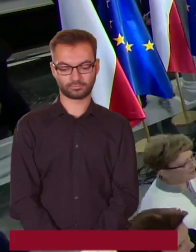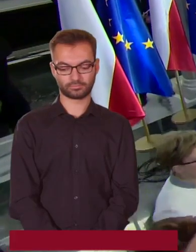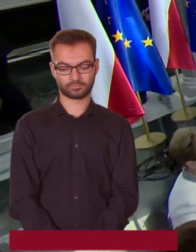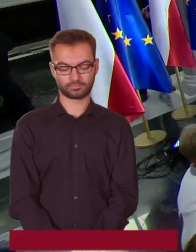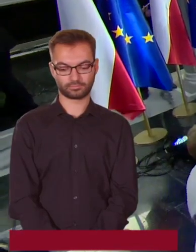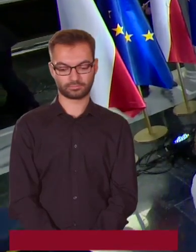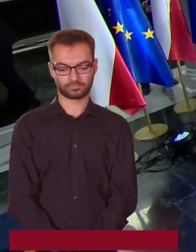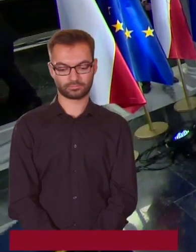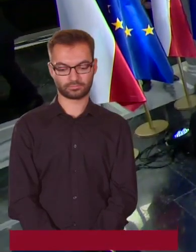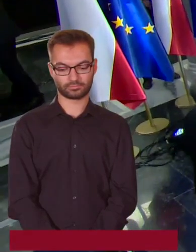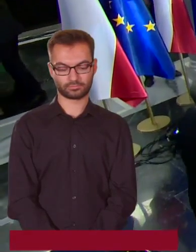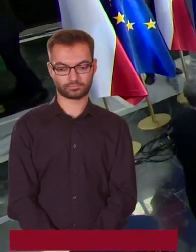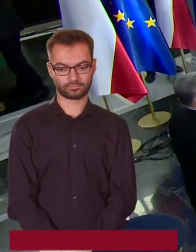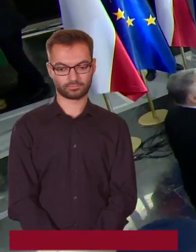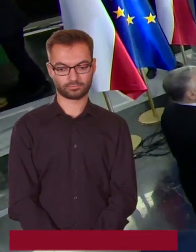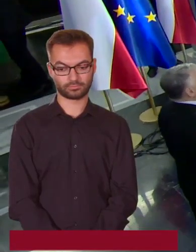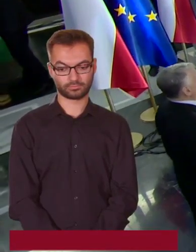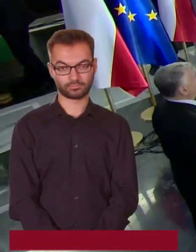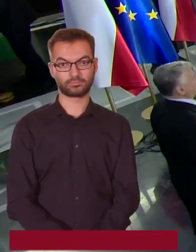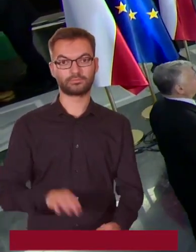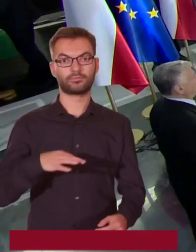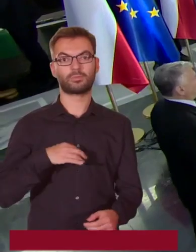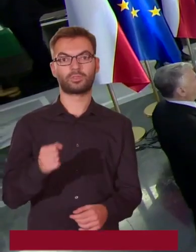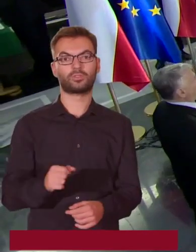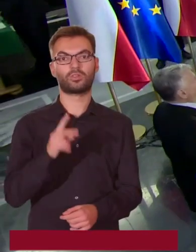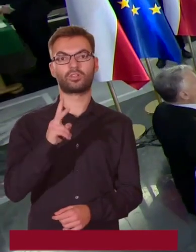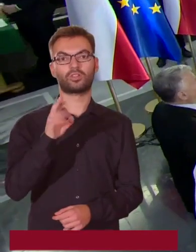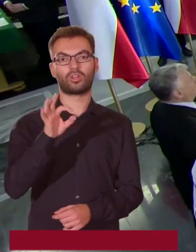Czy pan poseł Roman Kosecki jest obecny na sali?